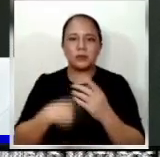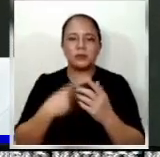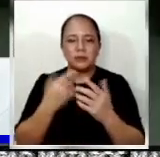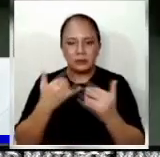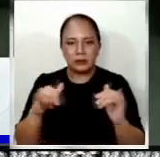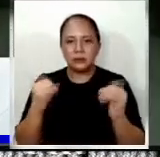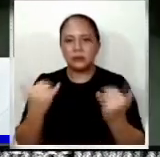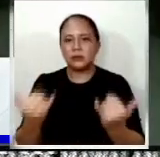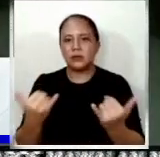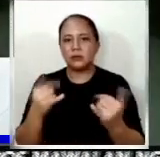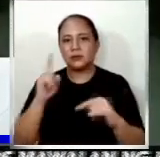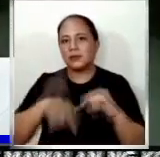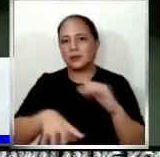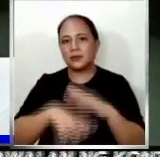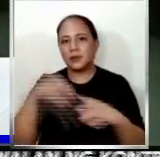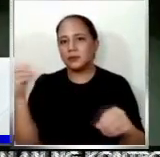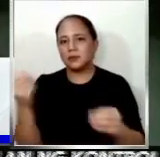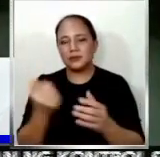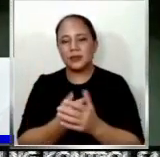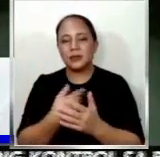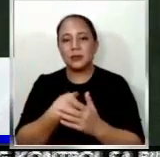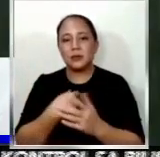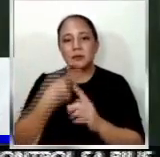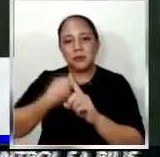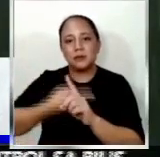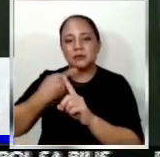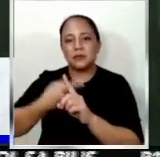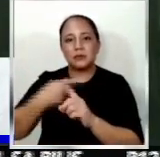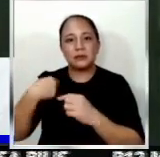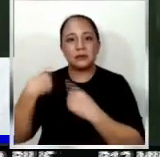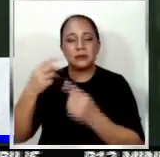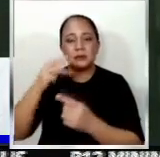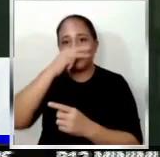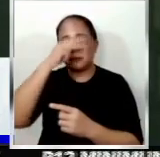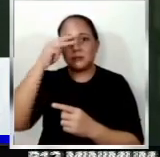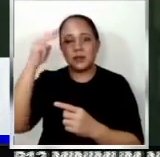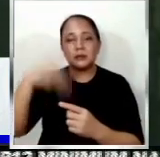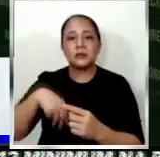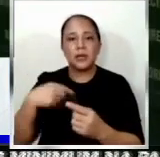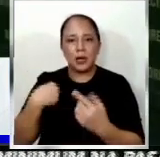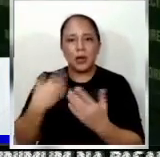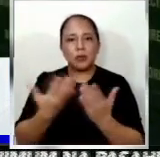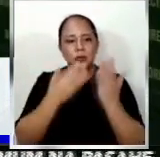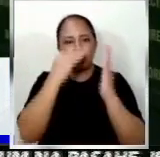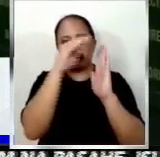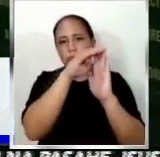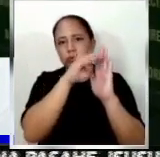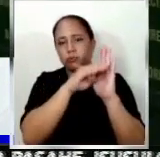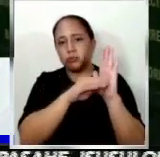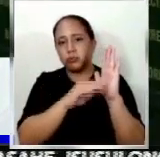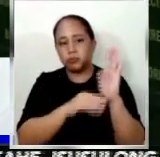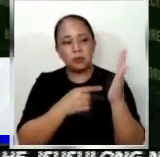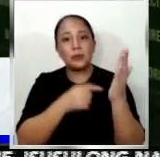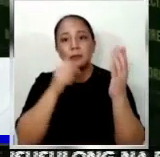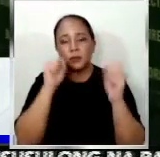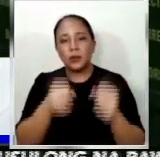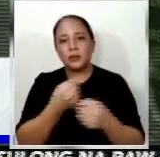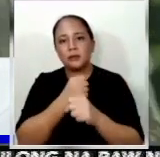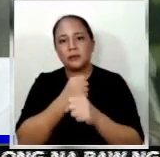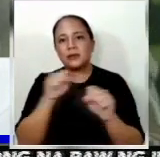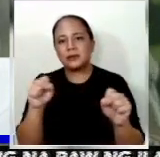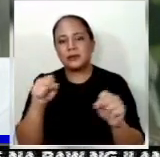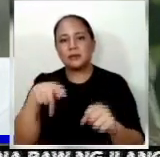rin makalaya. Bawat buwan daw mula nitong Marso pa lang ay meron ng naisumiting listahan ng Bureau of Corrections na mga maaari ng makalayang PDL sa